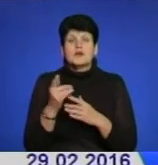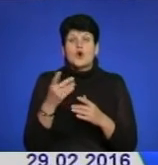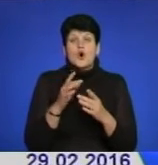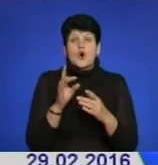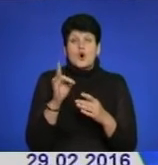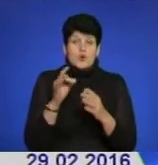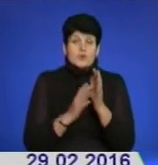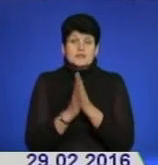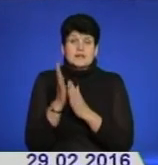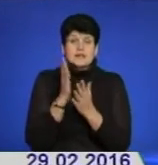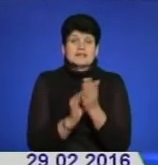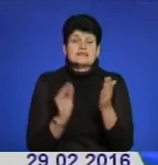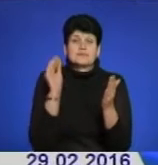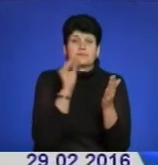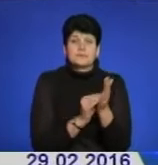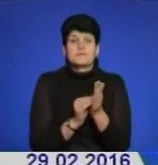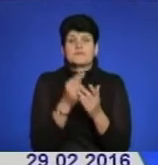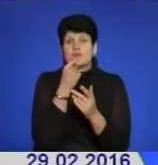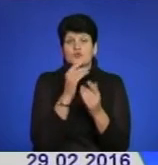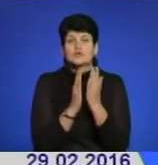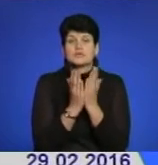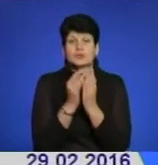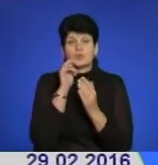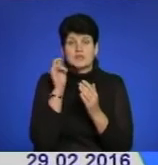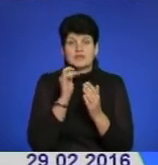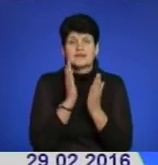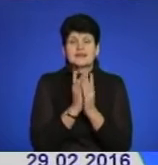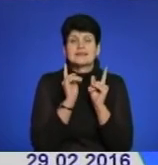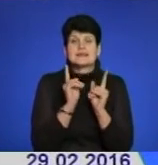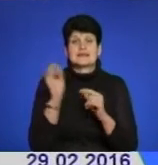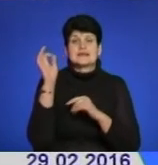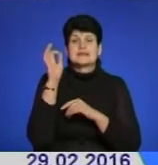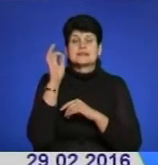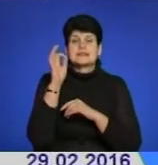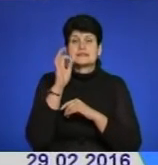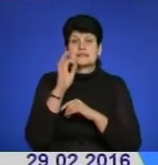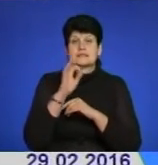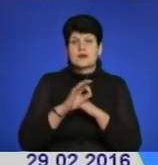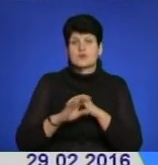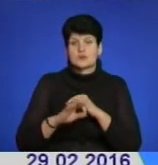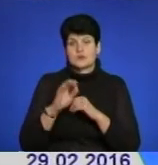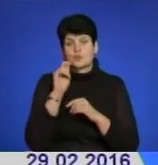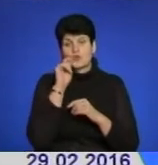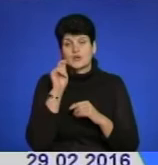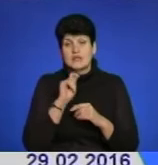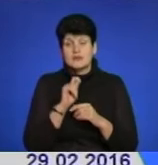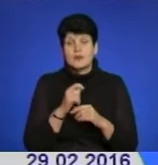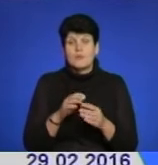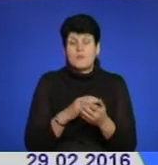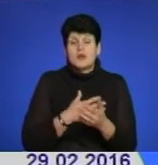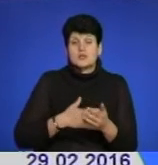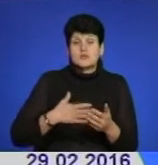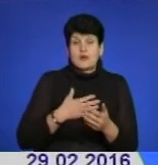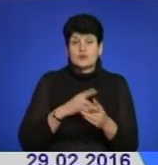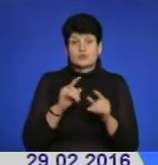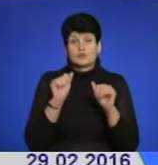книги України і зустрічається зараз лише на заході держави. Екологи побоюються, що за кілька років може зникнути і у нас. А для